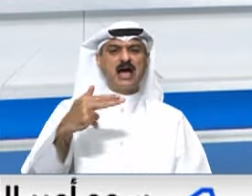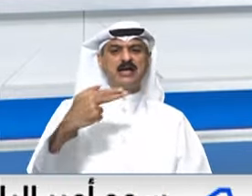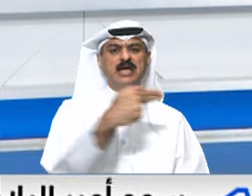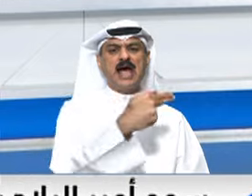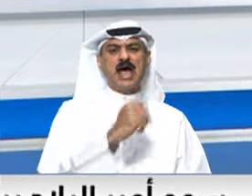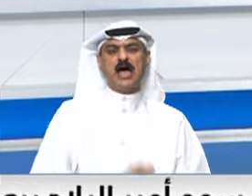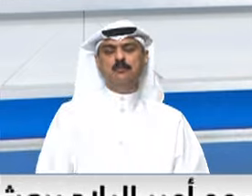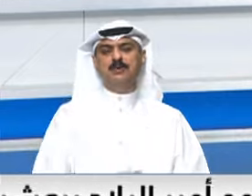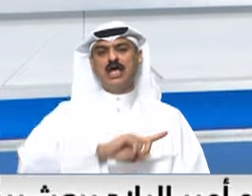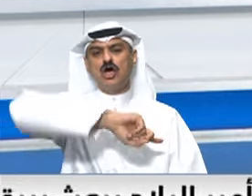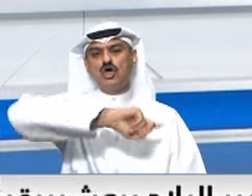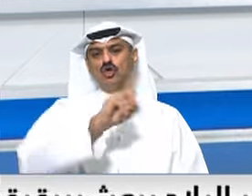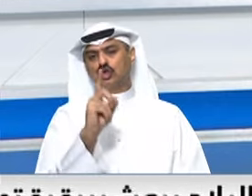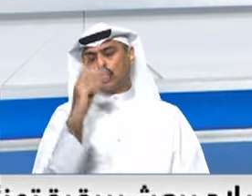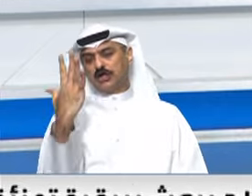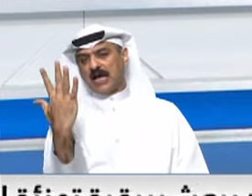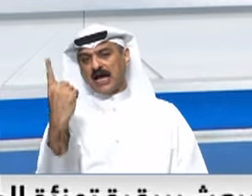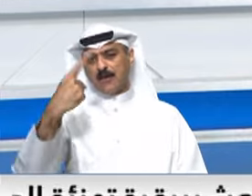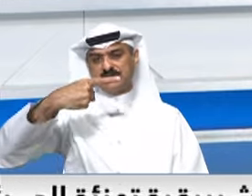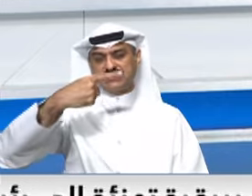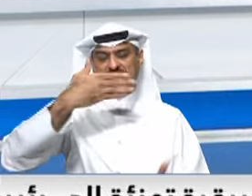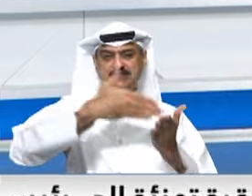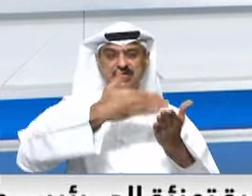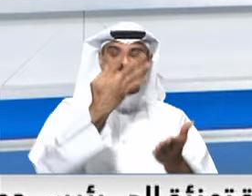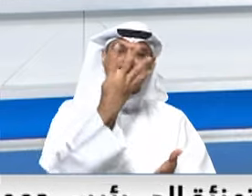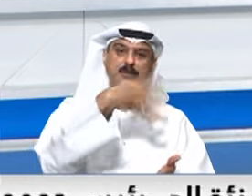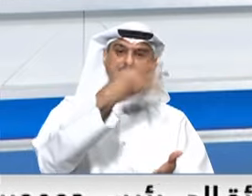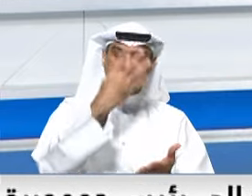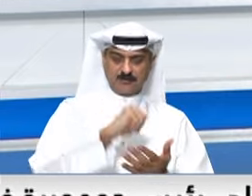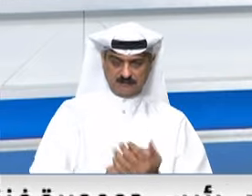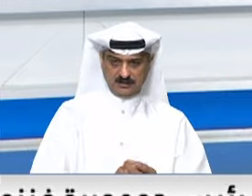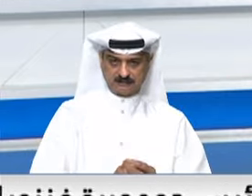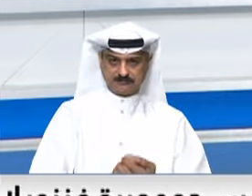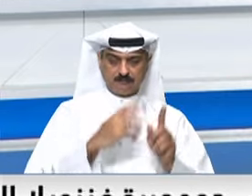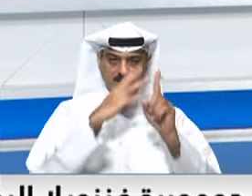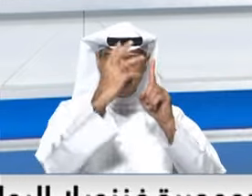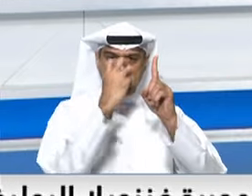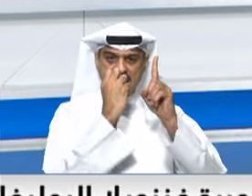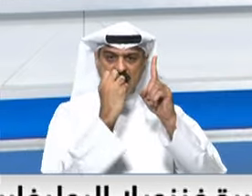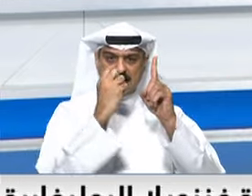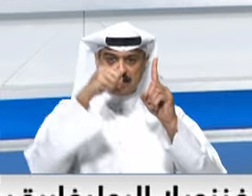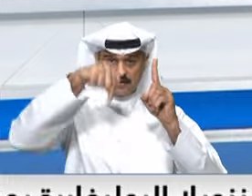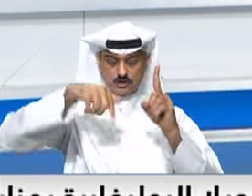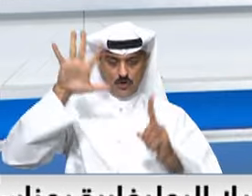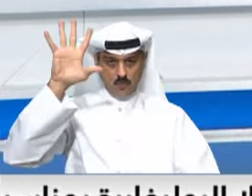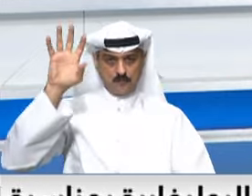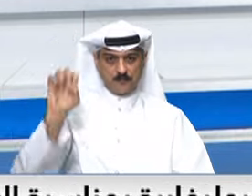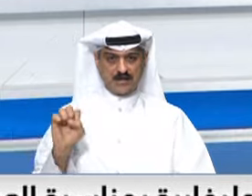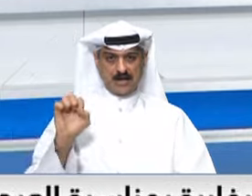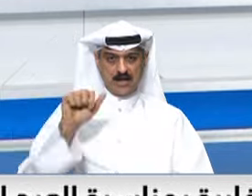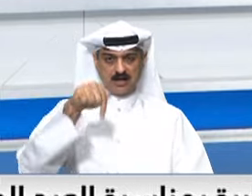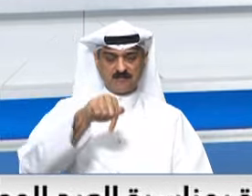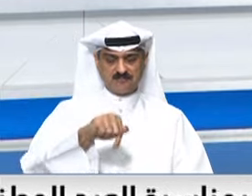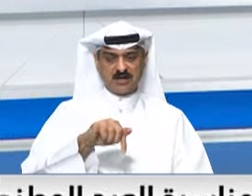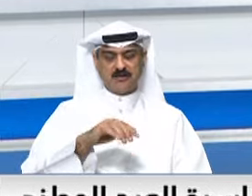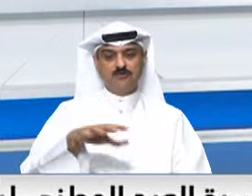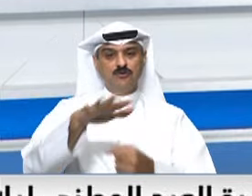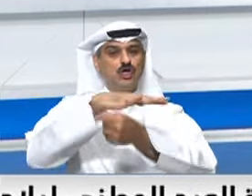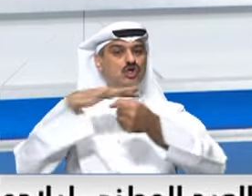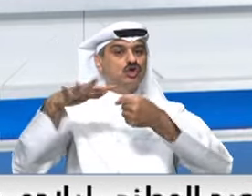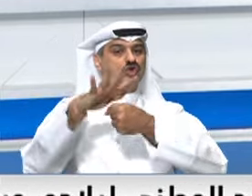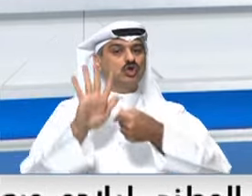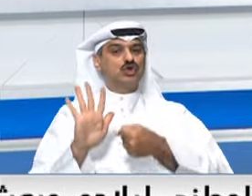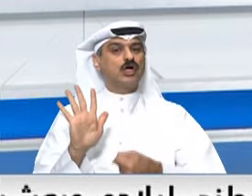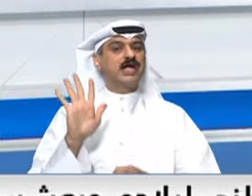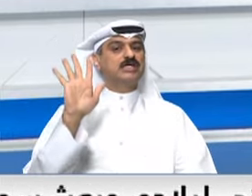بين 15 إلى 40 كيلومتر ساعة. ودرجات الحرارة متوقع في منتصف هذه الليلة جزرنا الشمالية وأربع